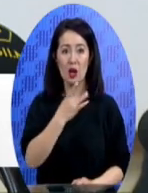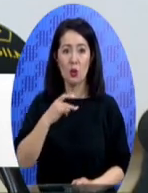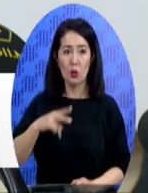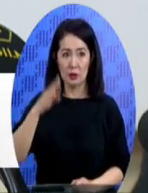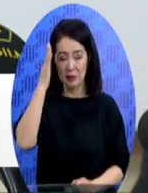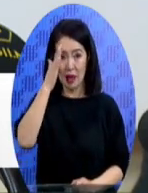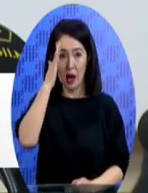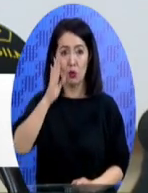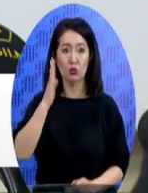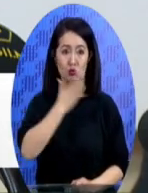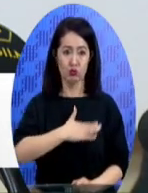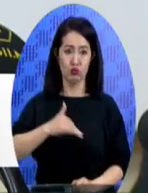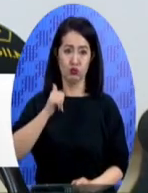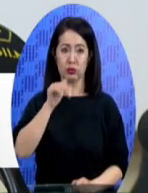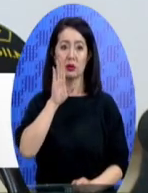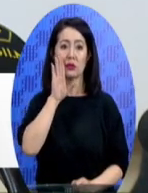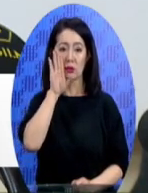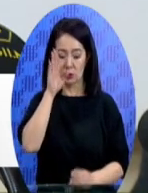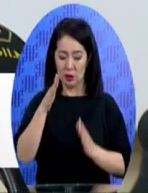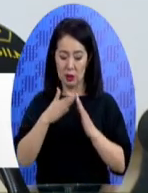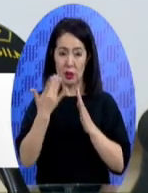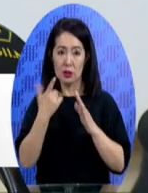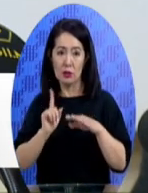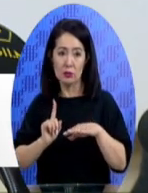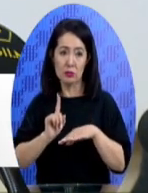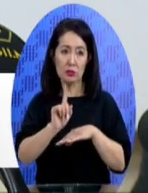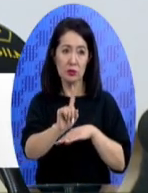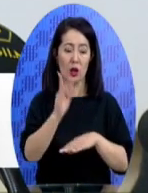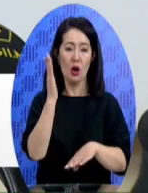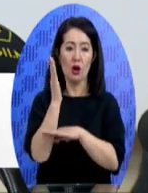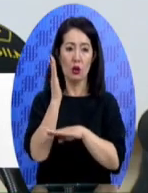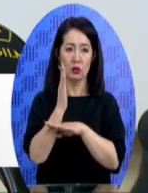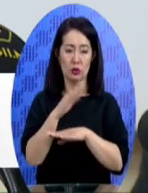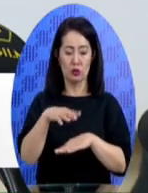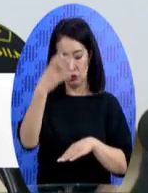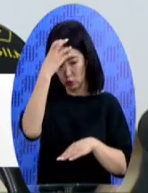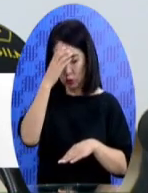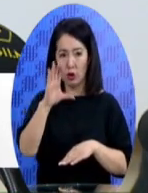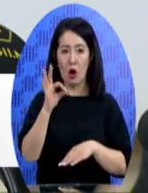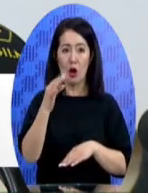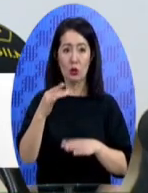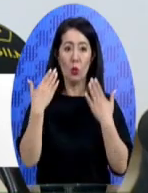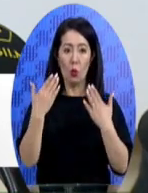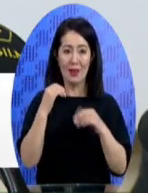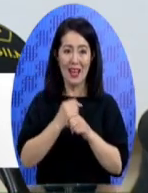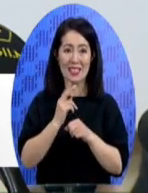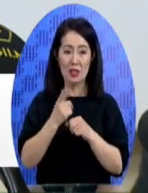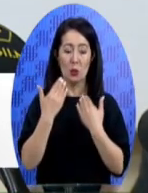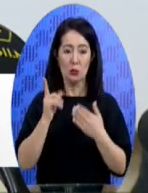аа маа нүглэгрээсээ гараад ажилдаа явсан. Өдөр ортон дээр хуралтай байсан. Ажлын эсвэл хуралтай.